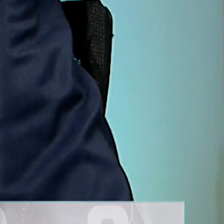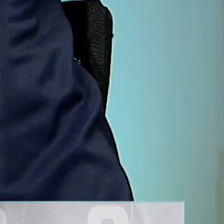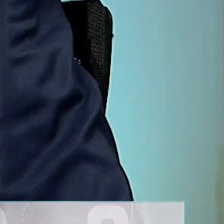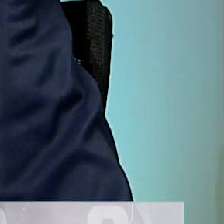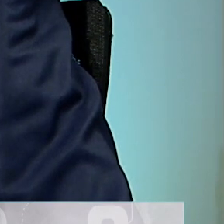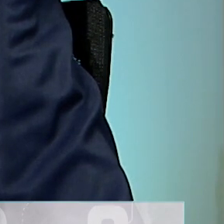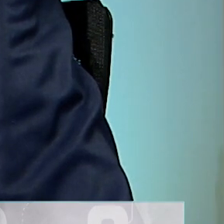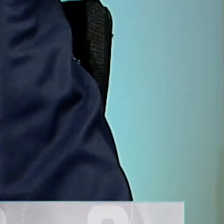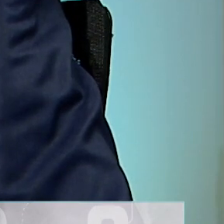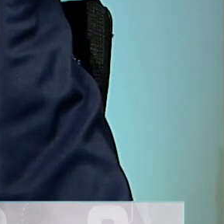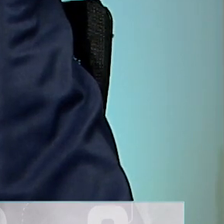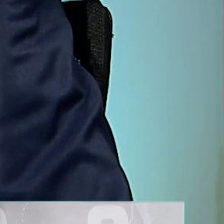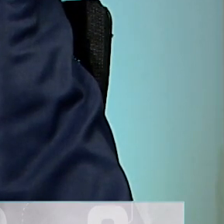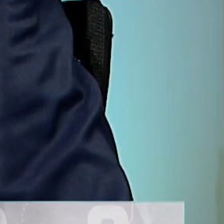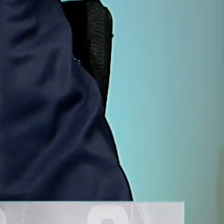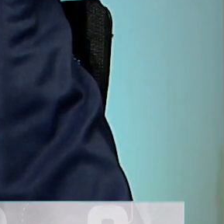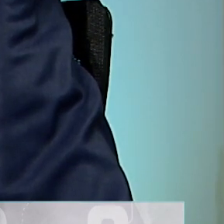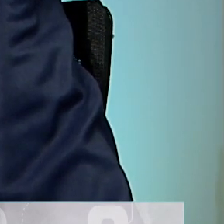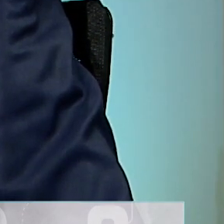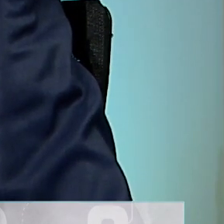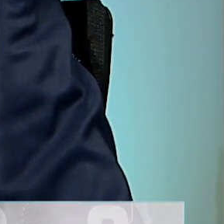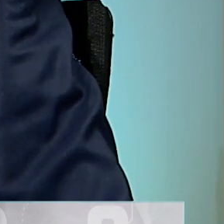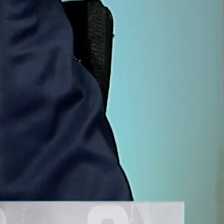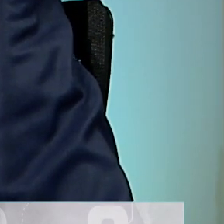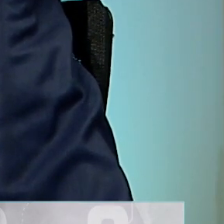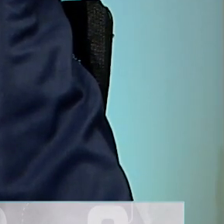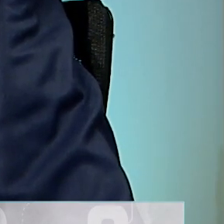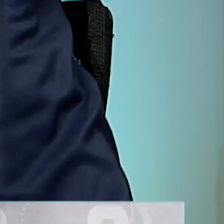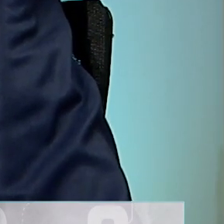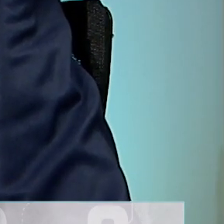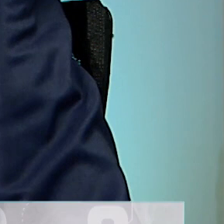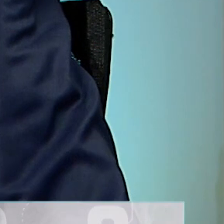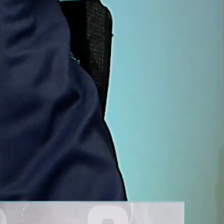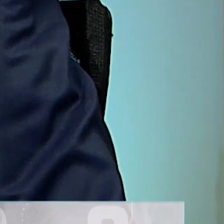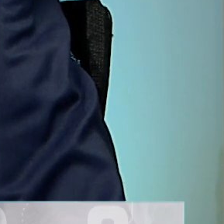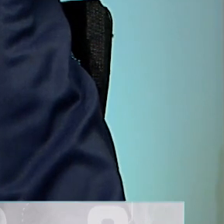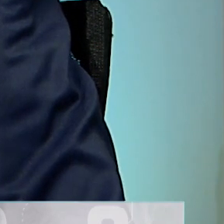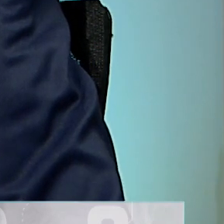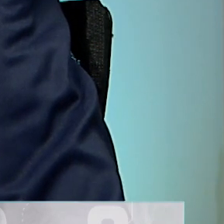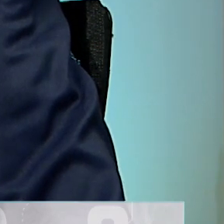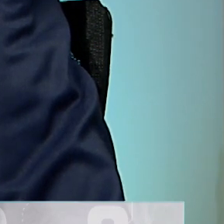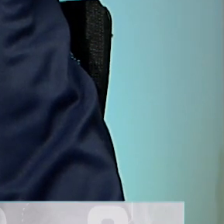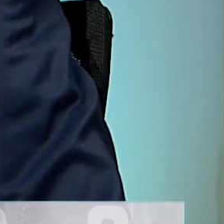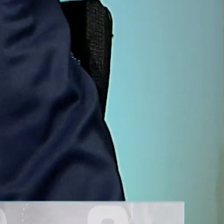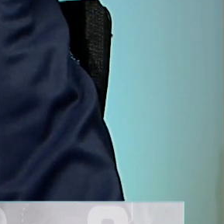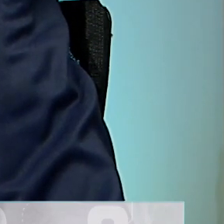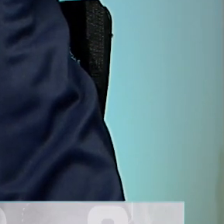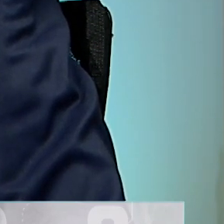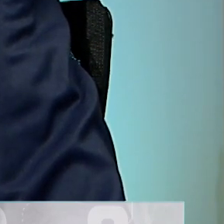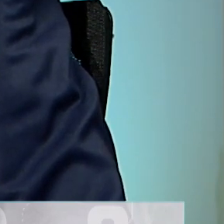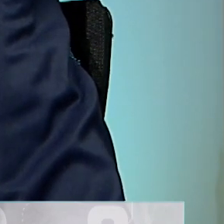o sureden bir ayet değildir. Dolayısıyla Fatiha-i Şerife'nin başındaki Bismillahirrahmanirrahim